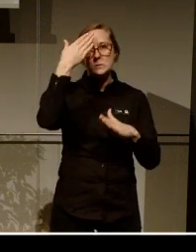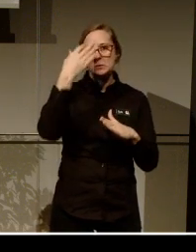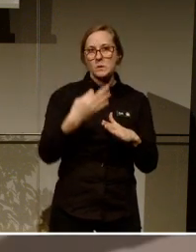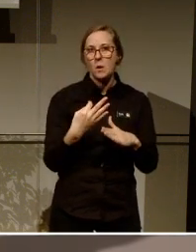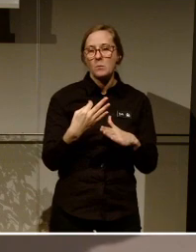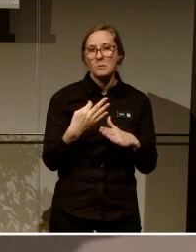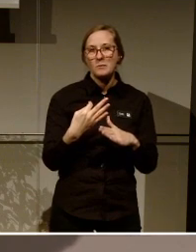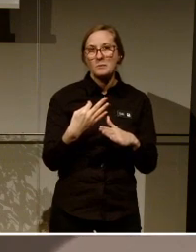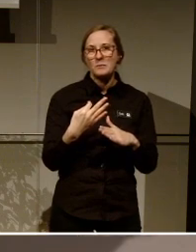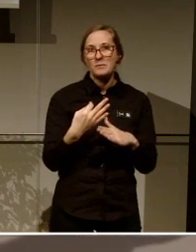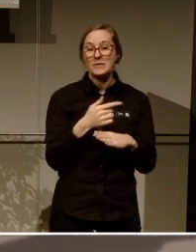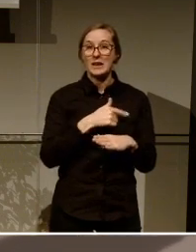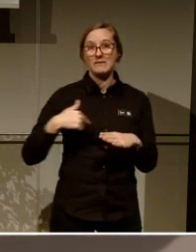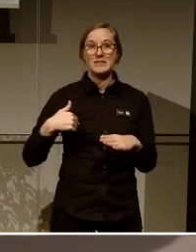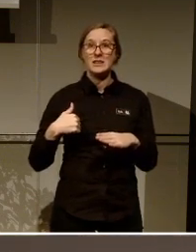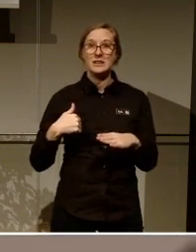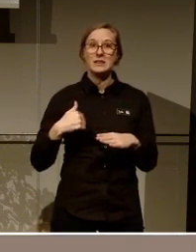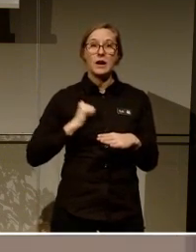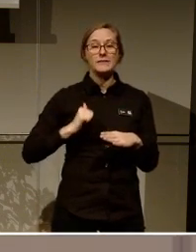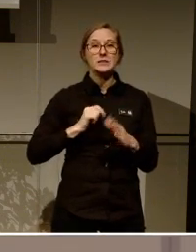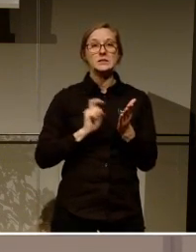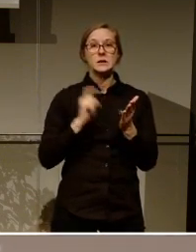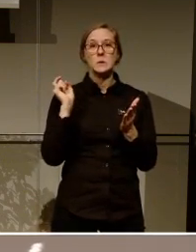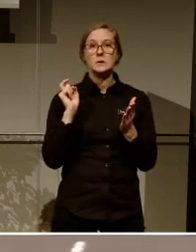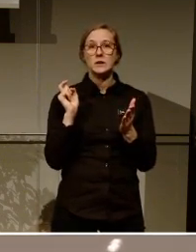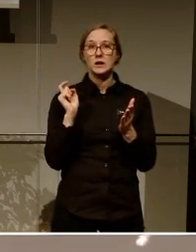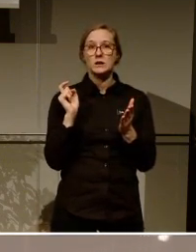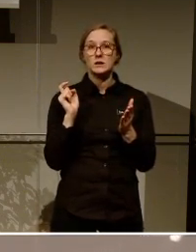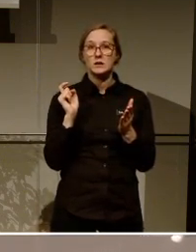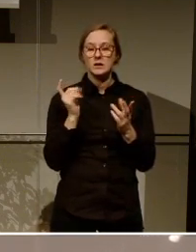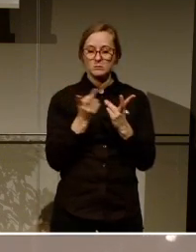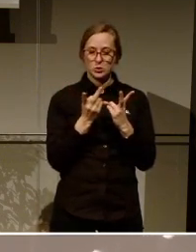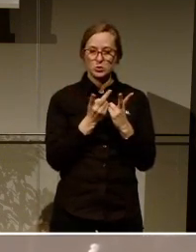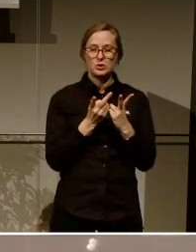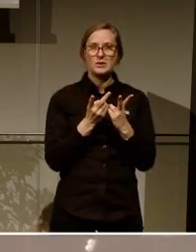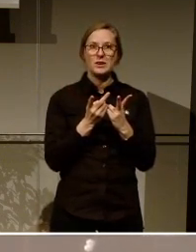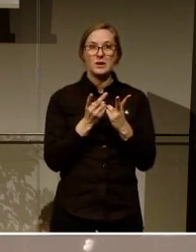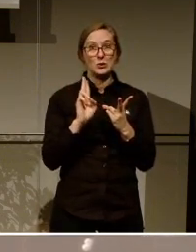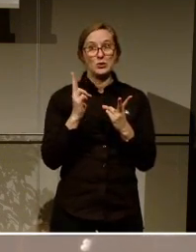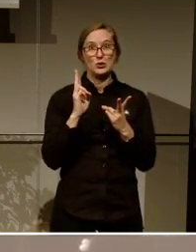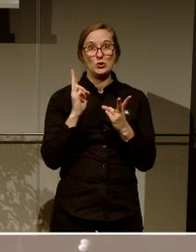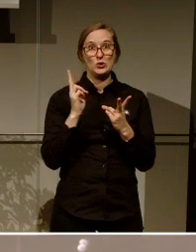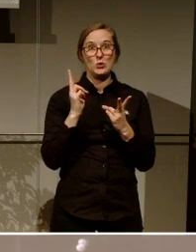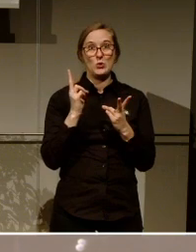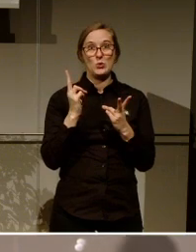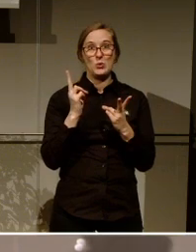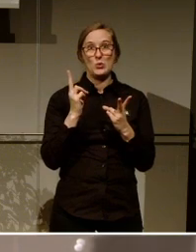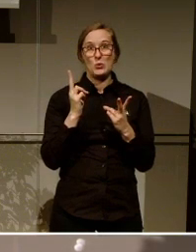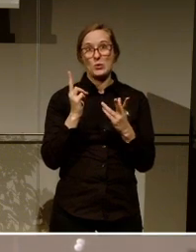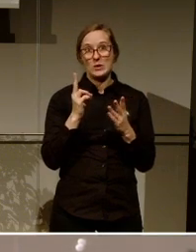bästa vi har att tillgå är sekunderna för tillfället. Så det här är helt färska siffror från förra